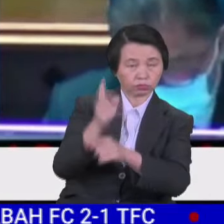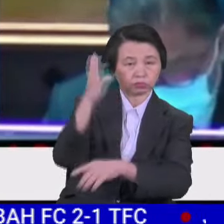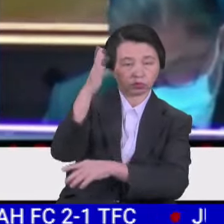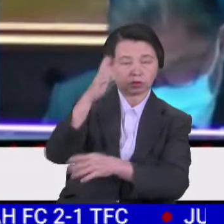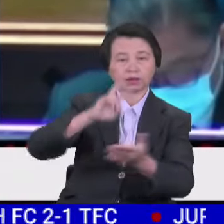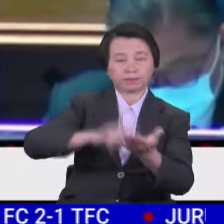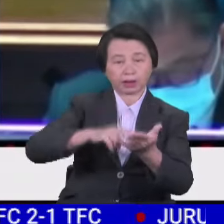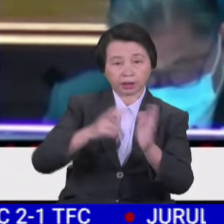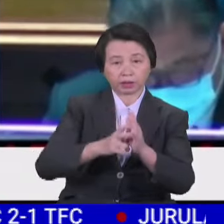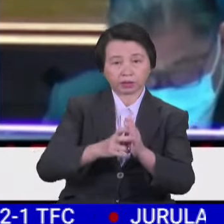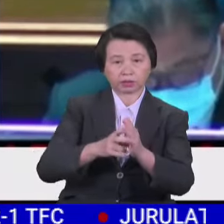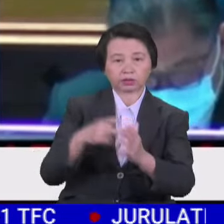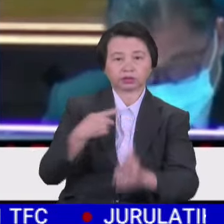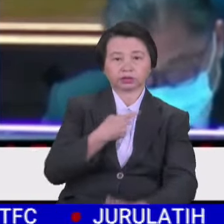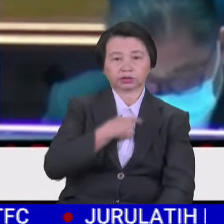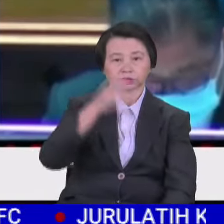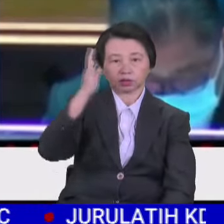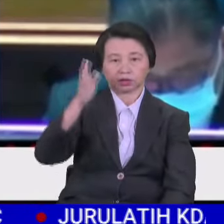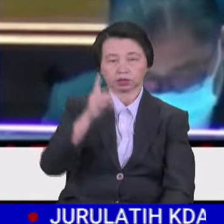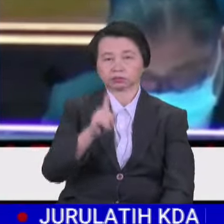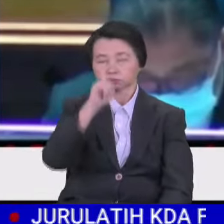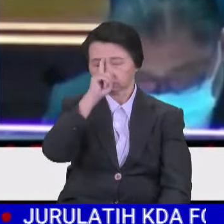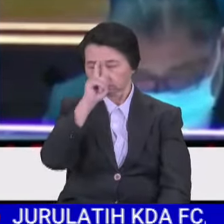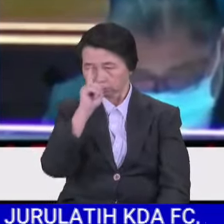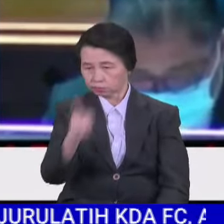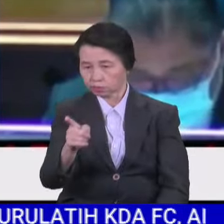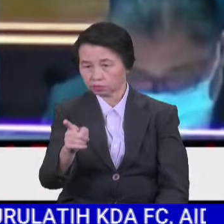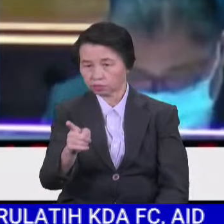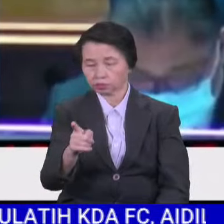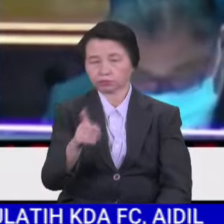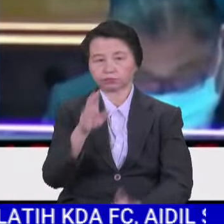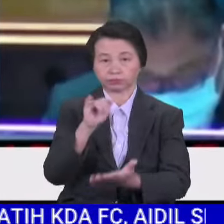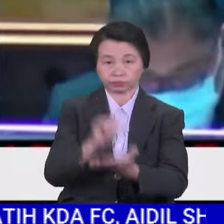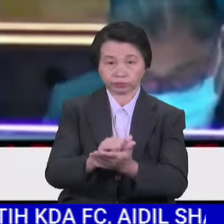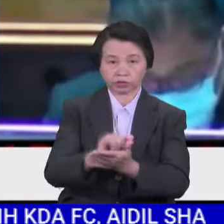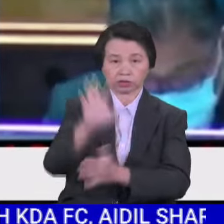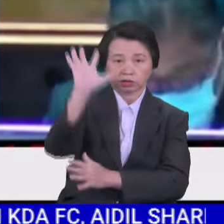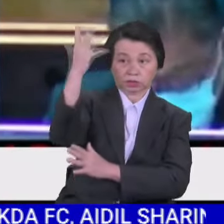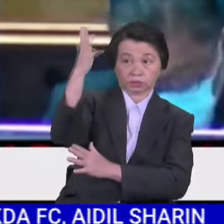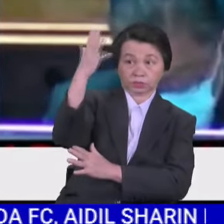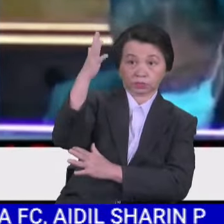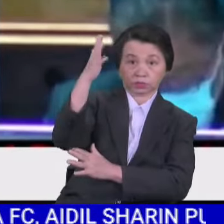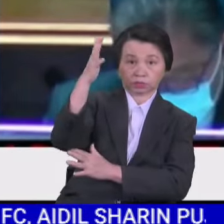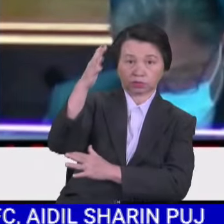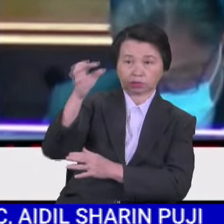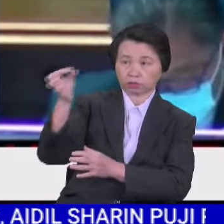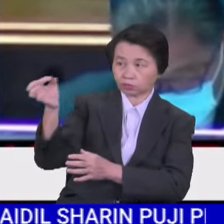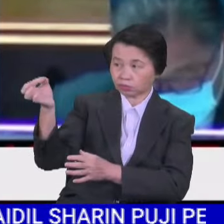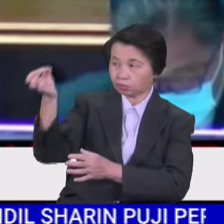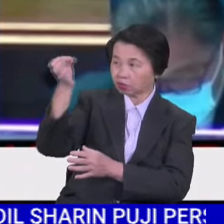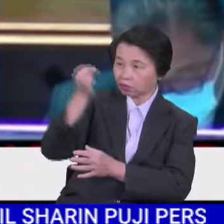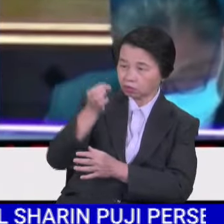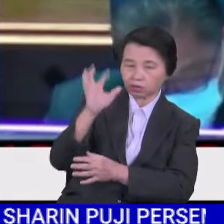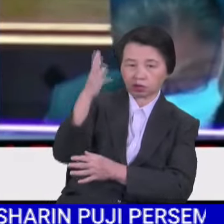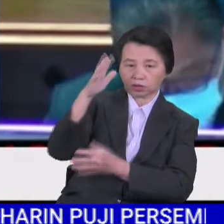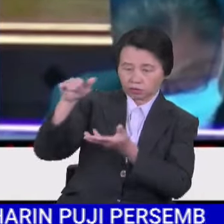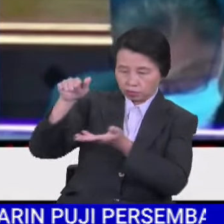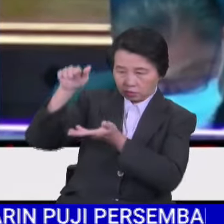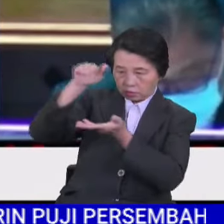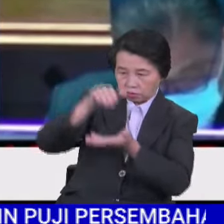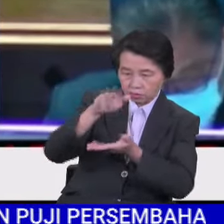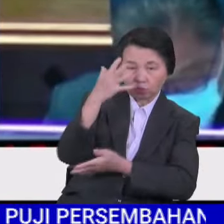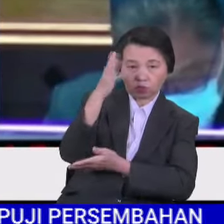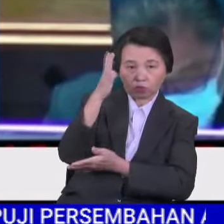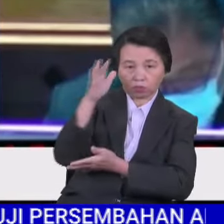ini bermakna kita akan memastikan bahwa uh induk yang dibekalkan kepada para pengusaha